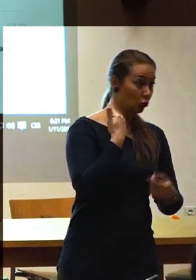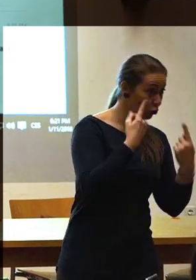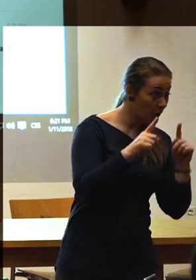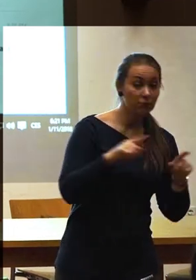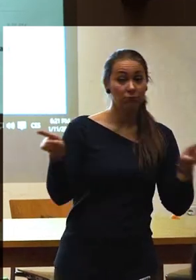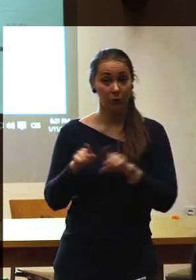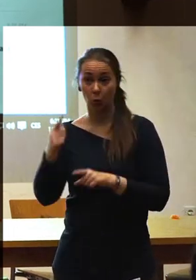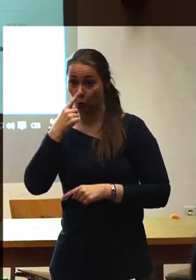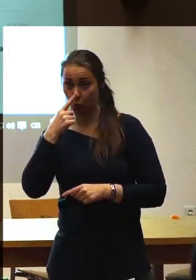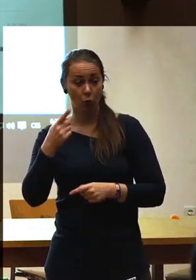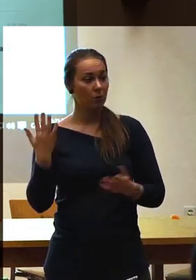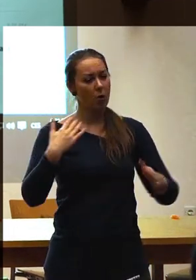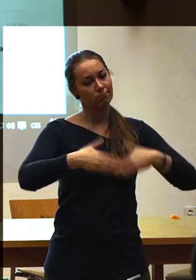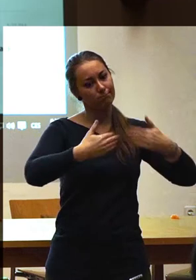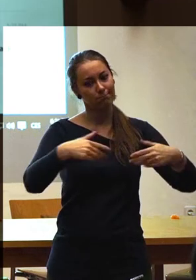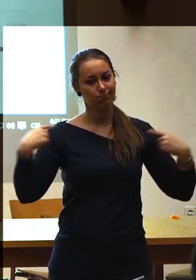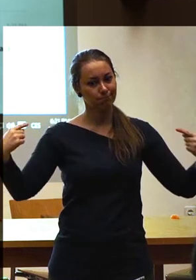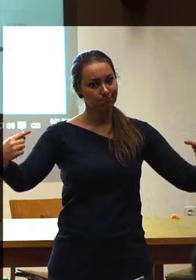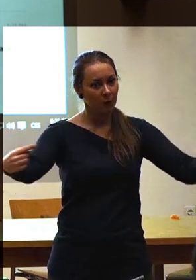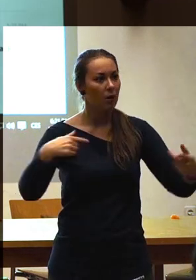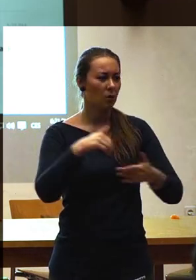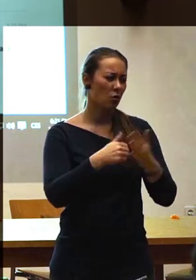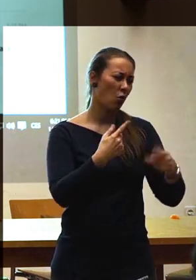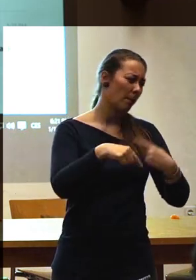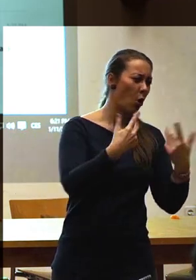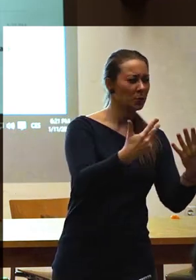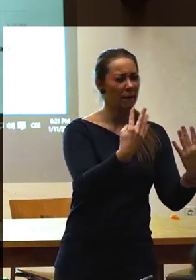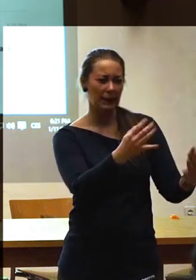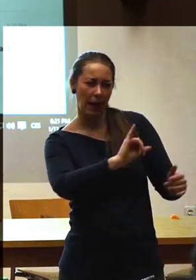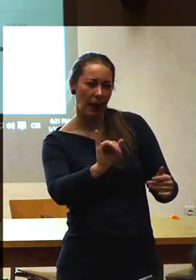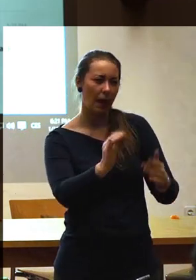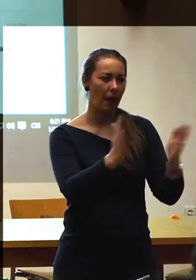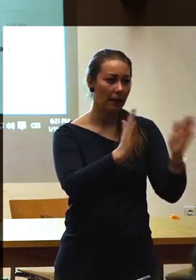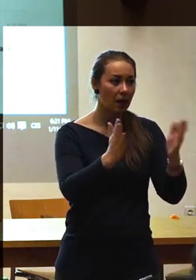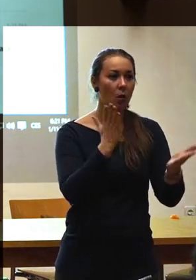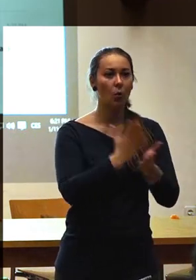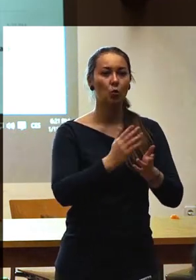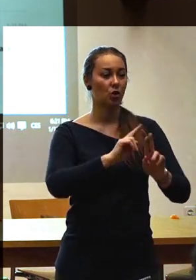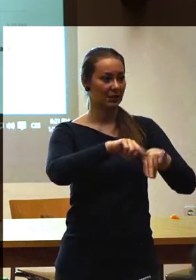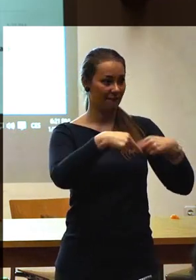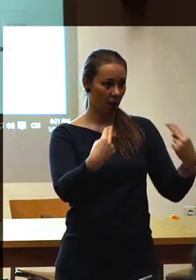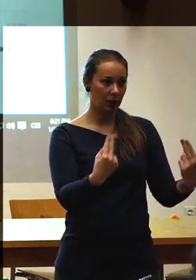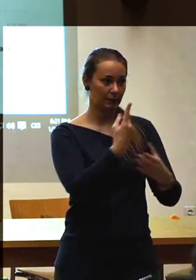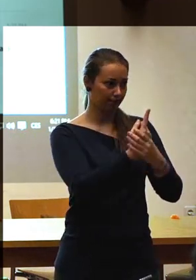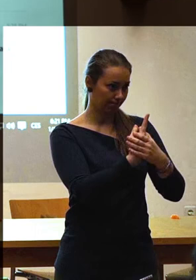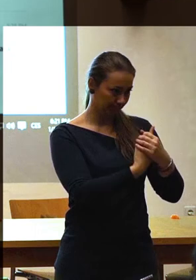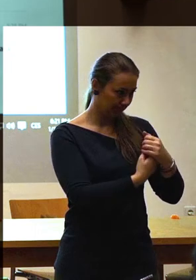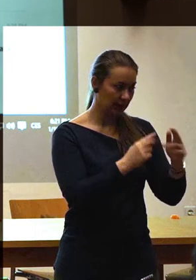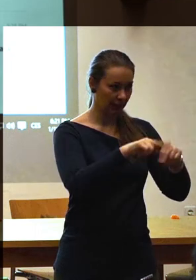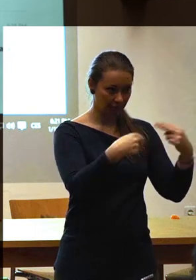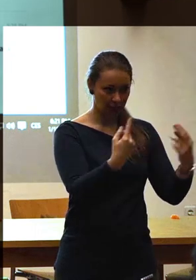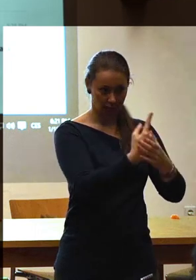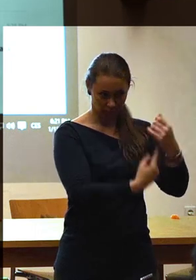Sovětském svazu se situace mění v 80. letech především a pak v 90. letech, kdy zaniká svaz, není ta práce